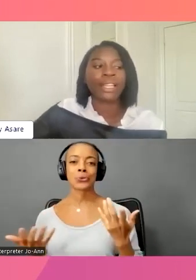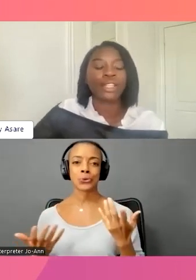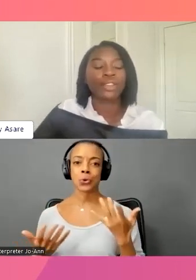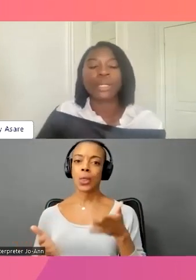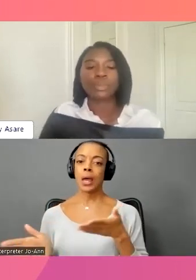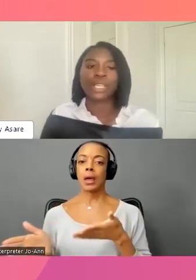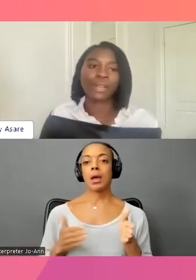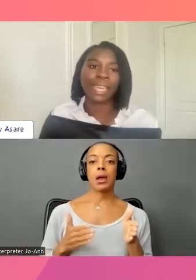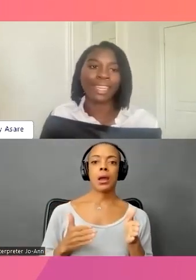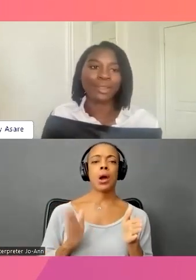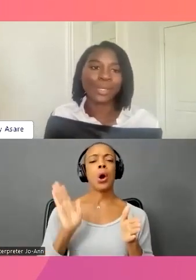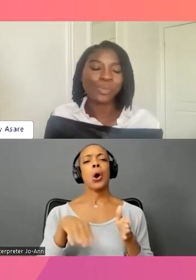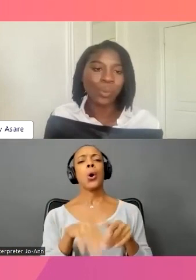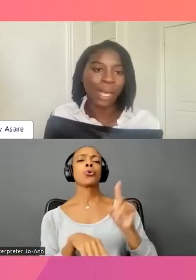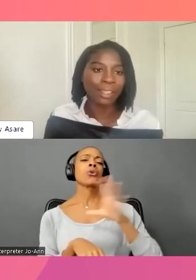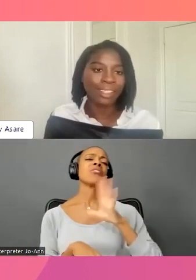Et cela